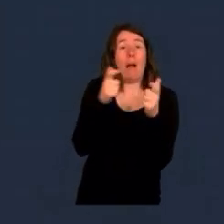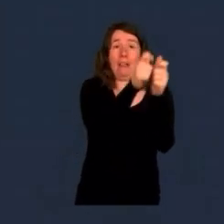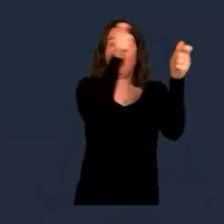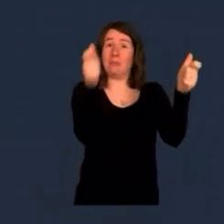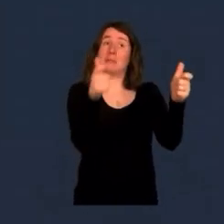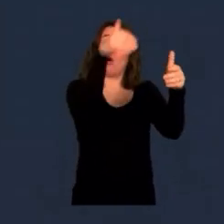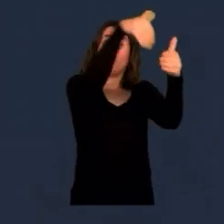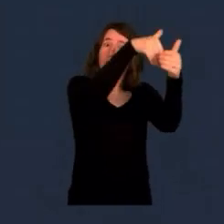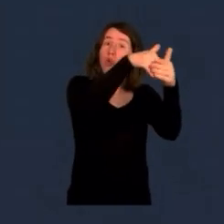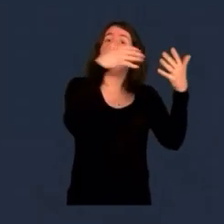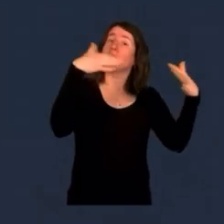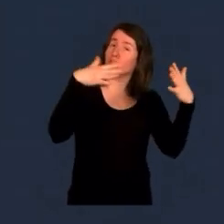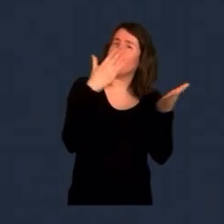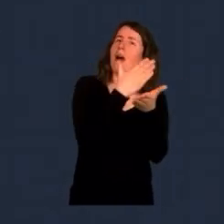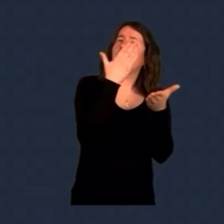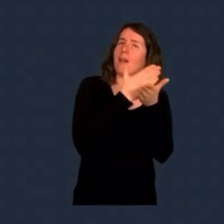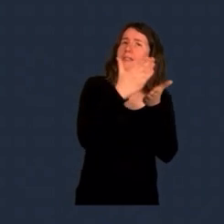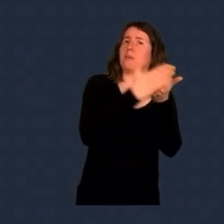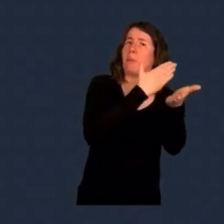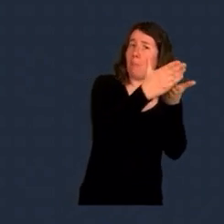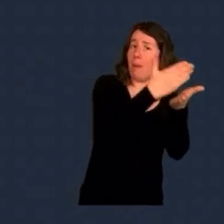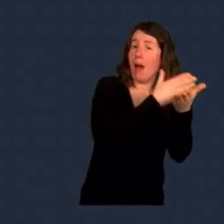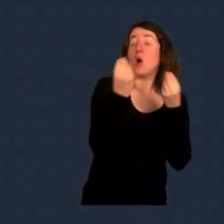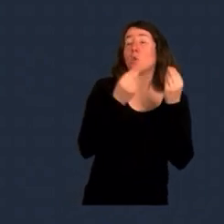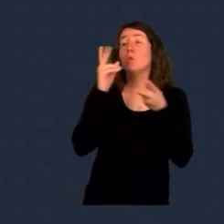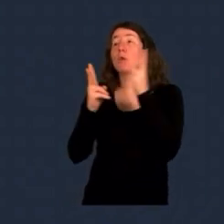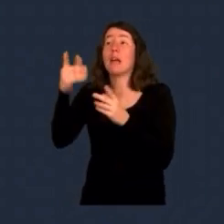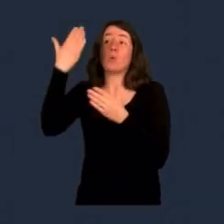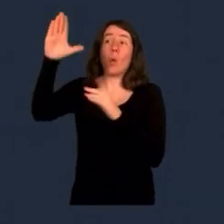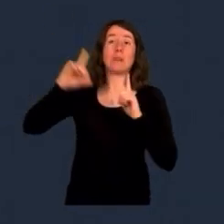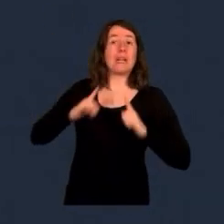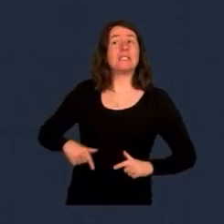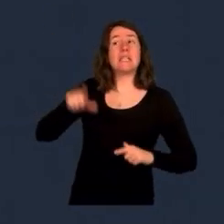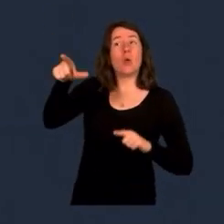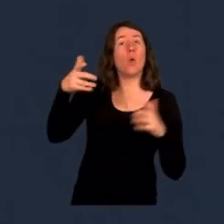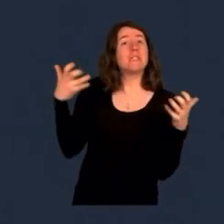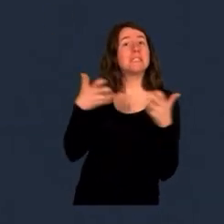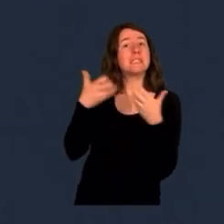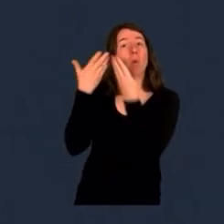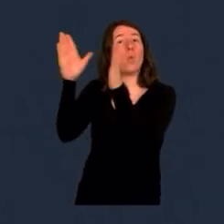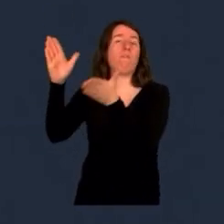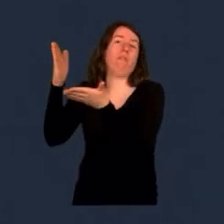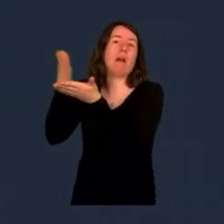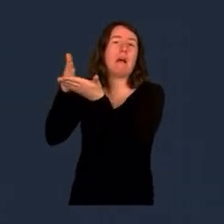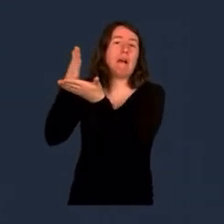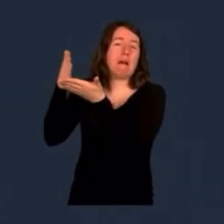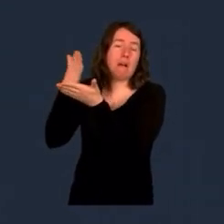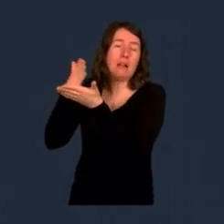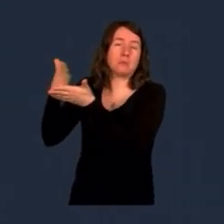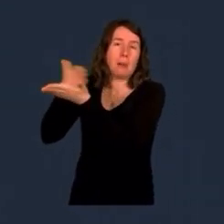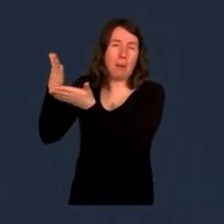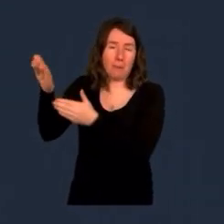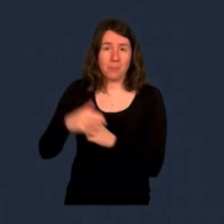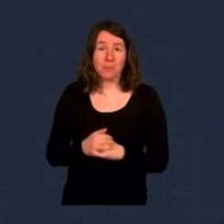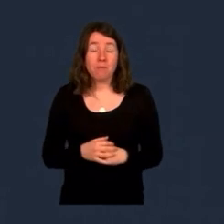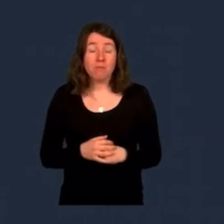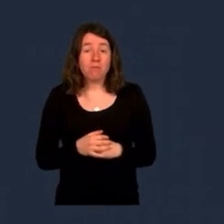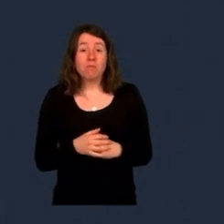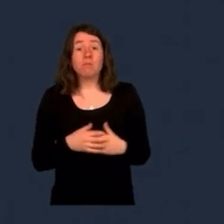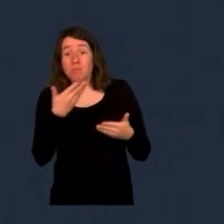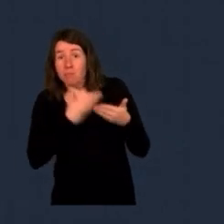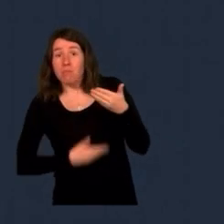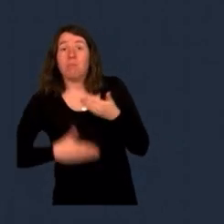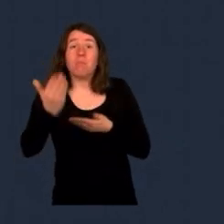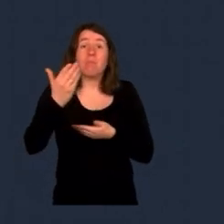possèdent déjà ou ceux, pourquoi pas, qui ont le projet d'en ouvrir. Également, si former suffisamment d'ingénieurs, de scientifiques et